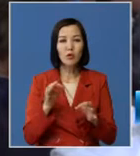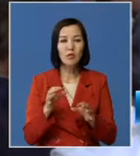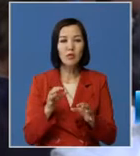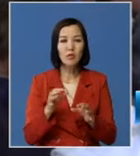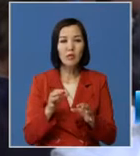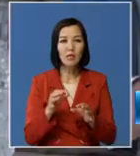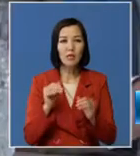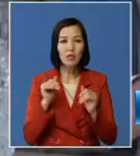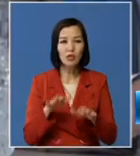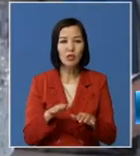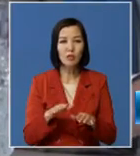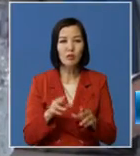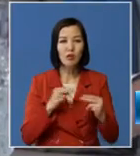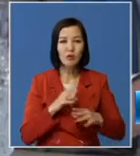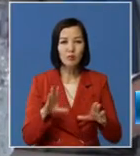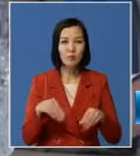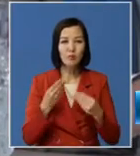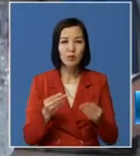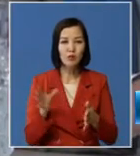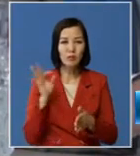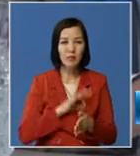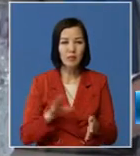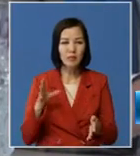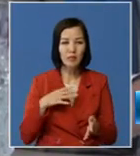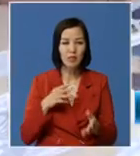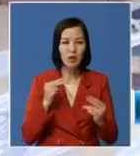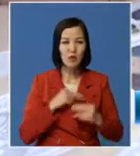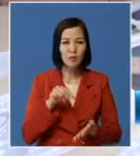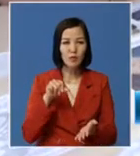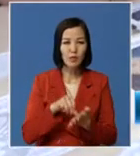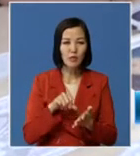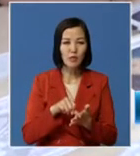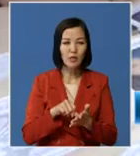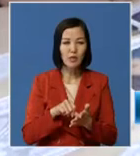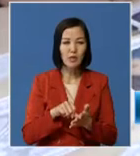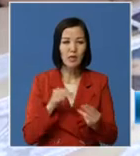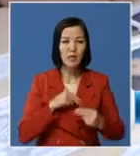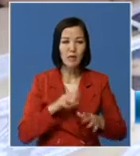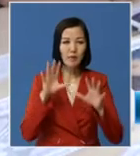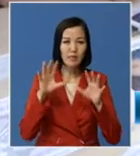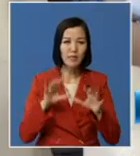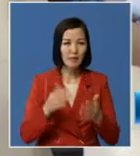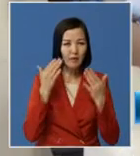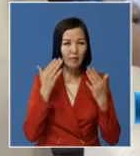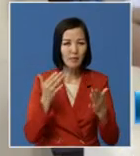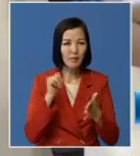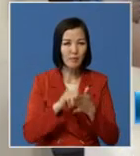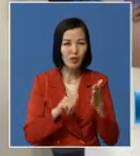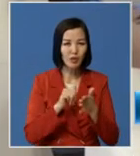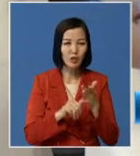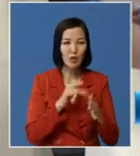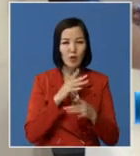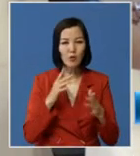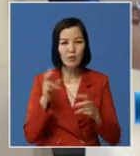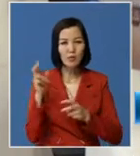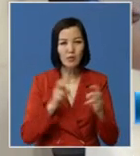кезінде шешім жұмыс берушілер пайдасына шешілген. Жұмысқа тұрушылардың да еңбек заңдылығын білмейтіні себеп. Көп